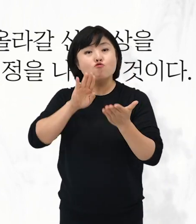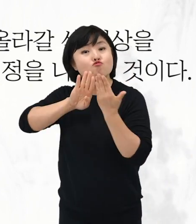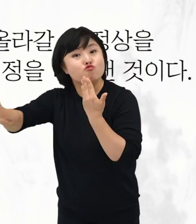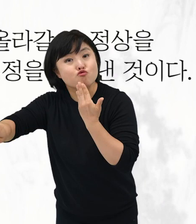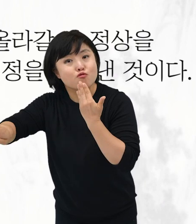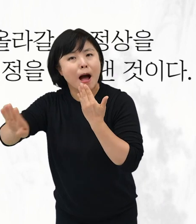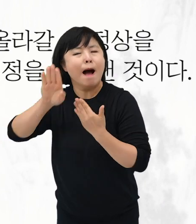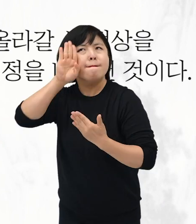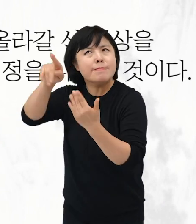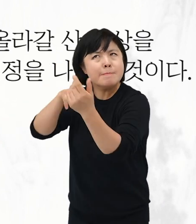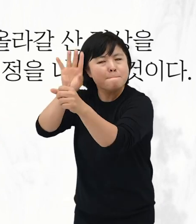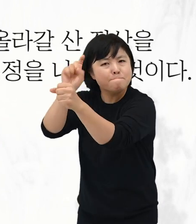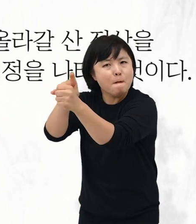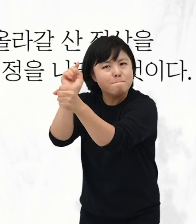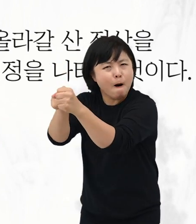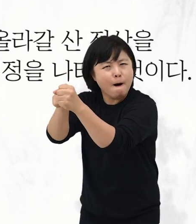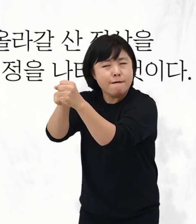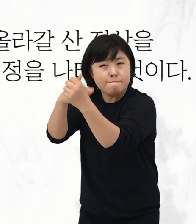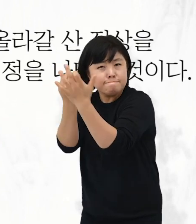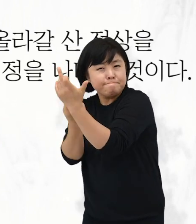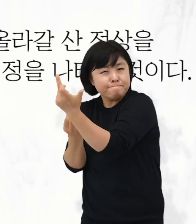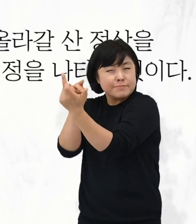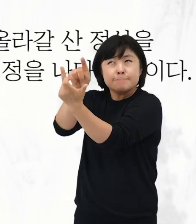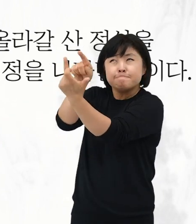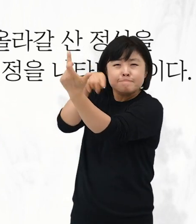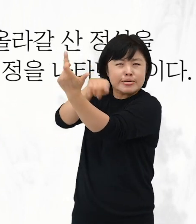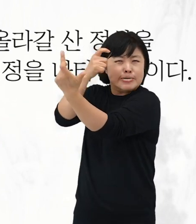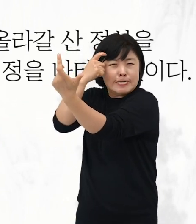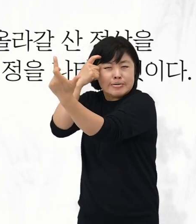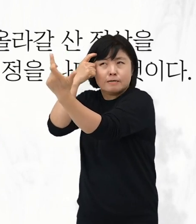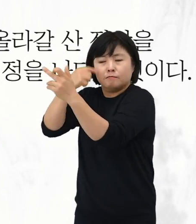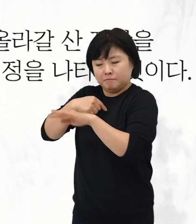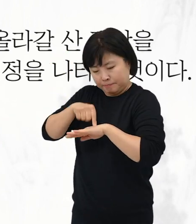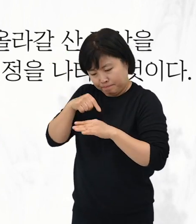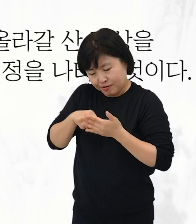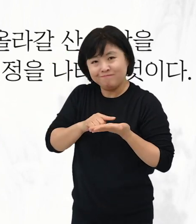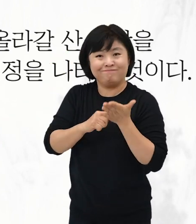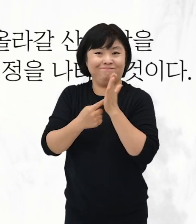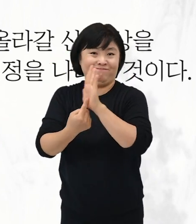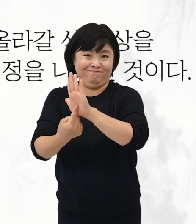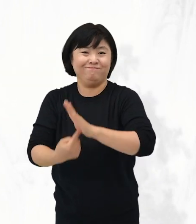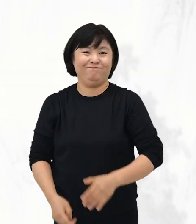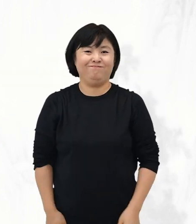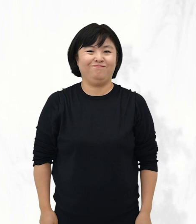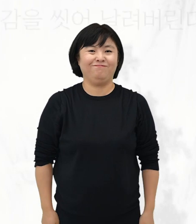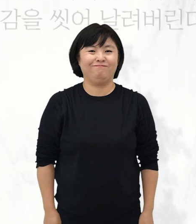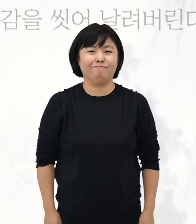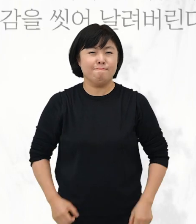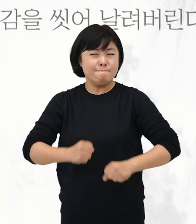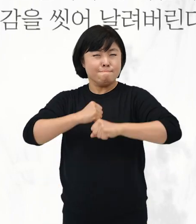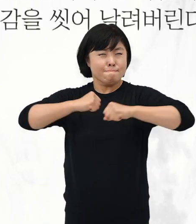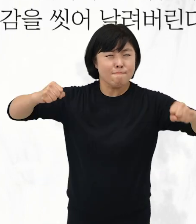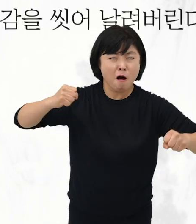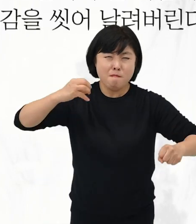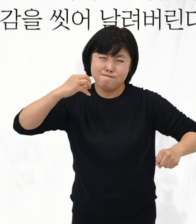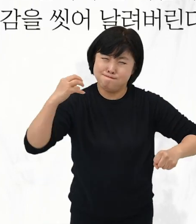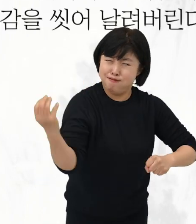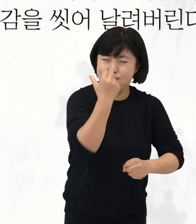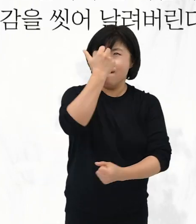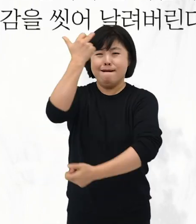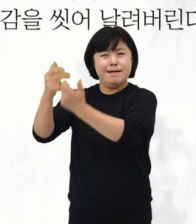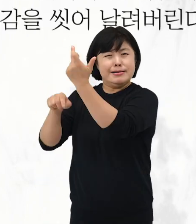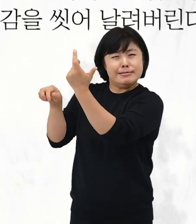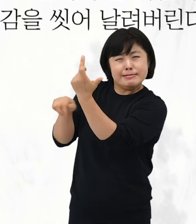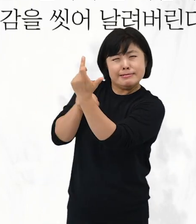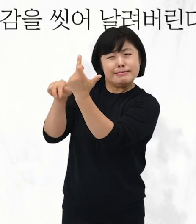앞으로 올라갈 산 정상을 바라보면서 자신의 심정을 드러낸 것이다. 광활하고 수려한 태산을